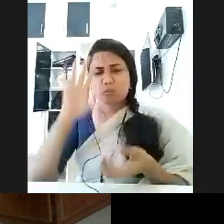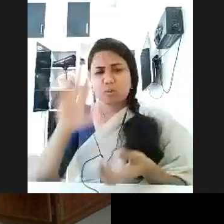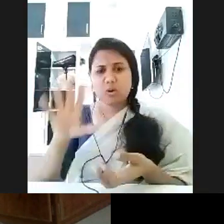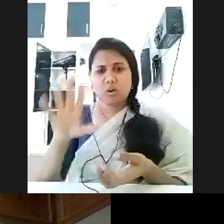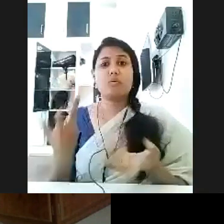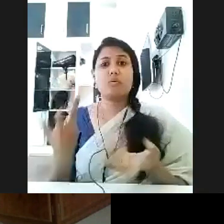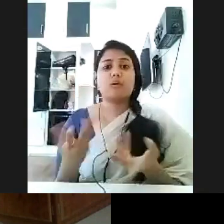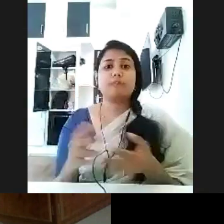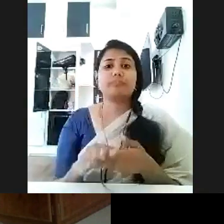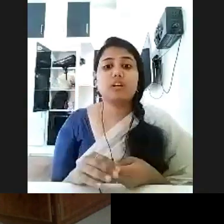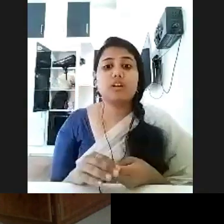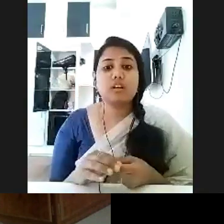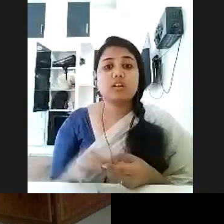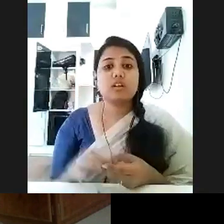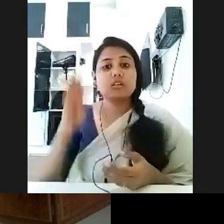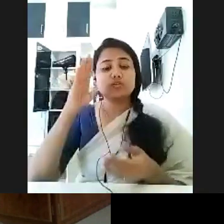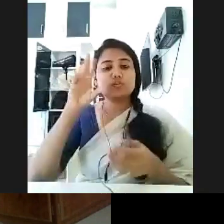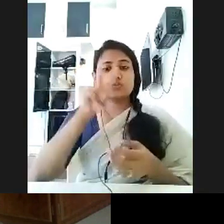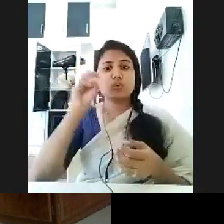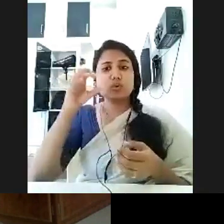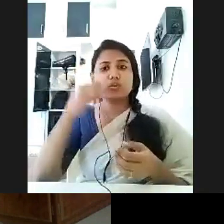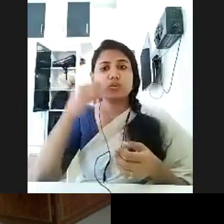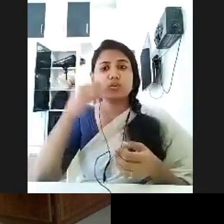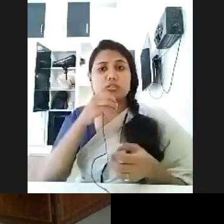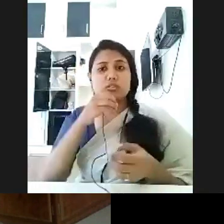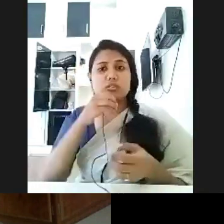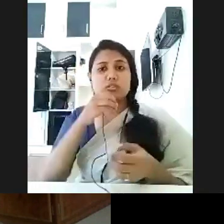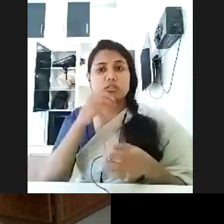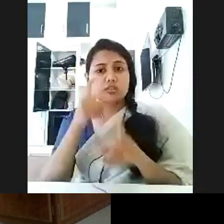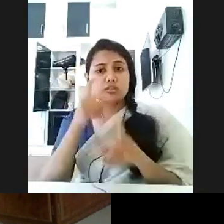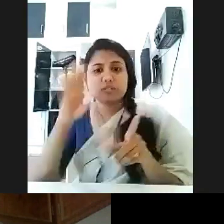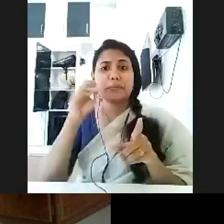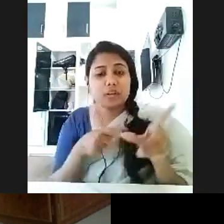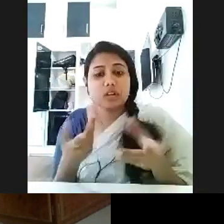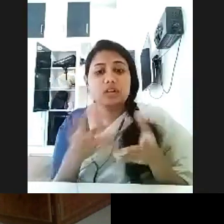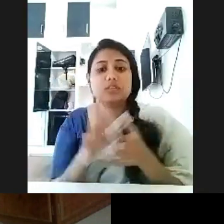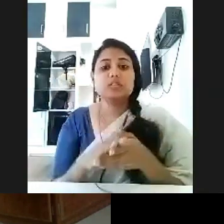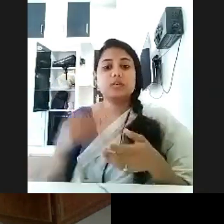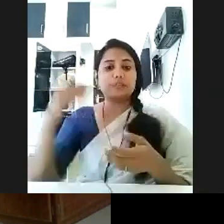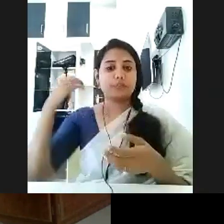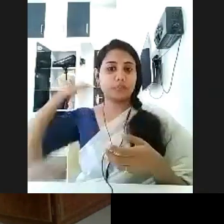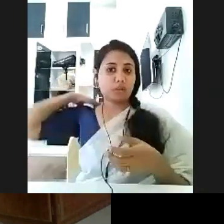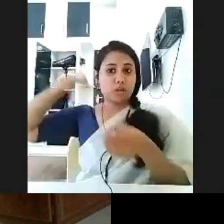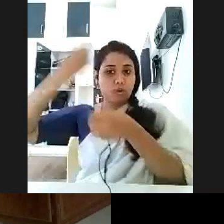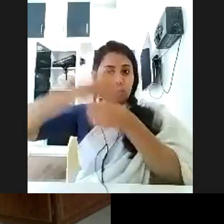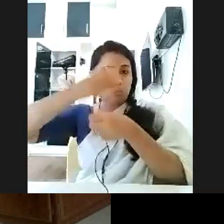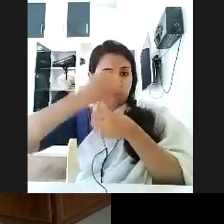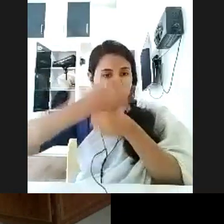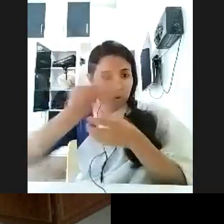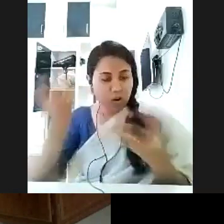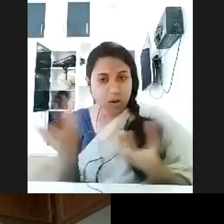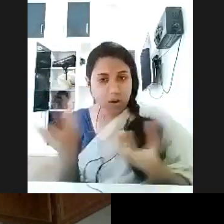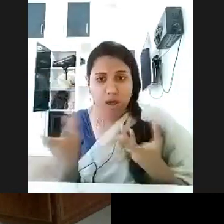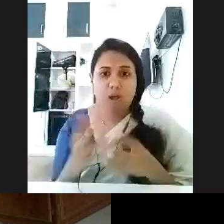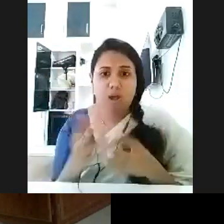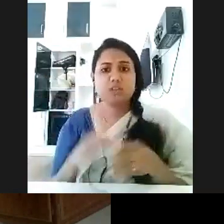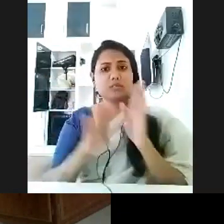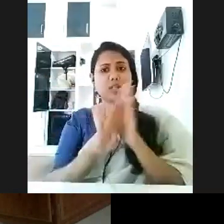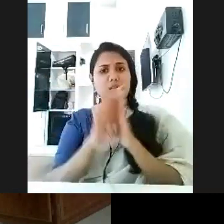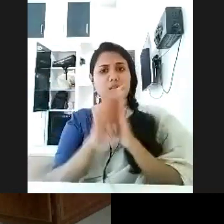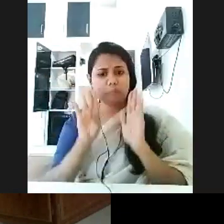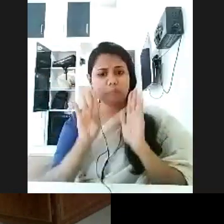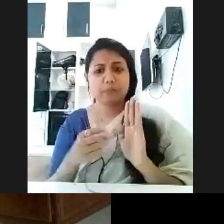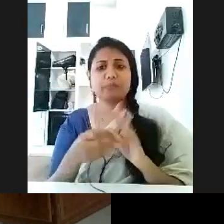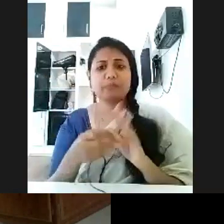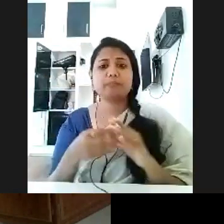ബിക്കോസ് ഇവർ 20 ഇയേഴ്സ് 13 ഇയേഴ്സ് ഉള്ളത് കൊണ്ട് സ്പൈൻ ഒന്ന് നോക്കേണ്ടി വരും. സ്കോലിയോസിസ് പലതും പ്രോഗ്രസ് ആവുന്നുണ്ടോ, എങ്ങനെയാ ഉള്ളത്. പിന്നെ